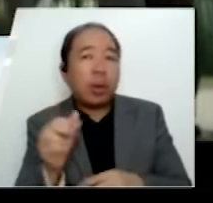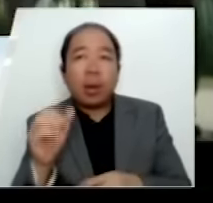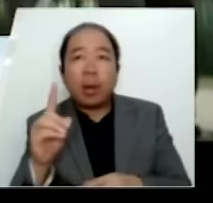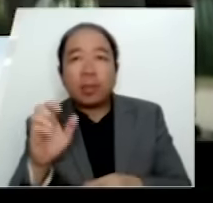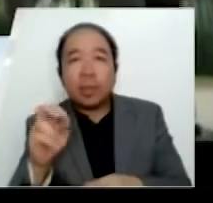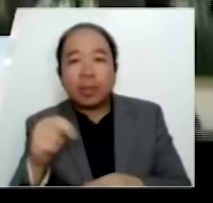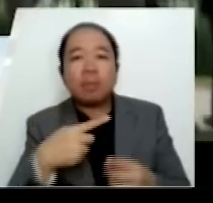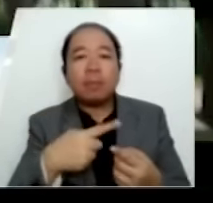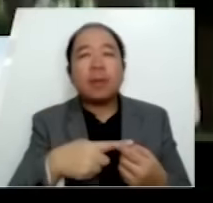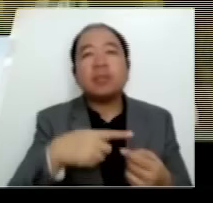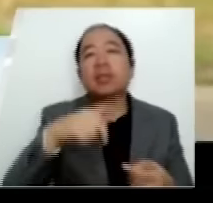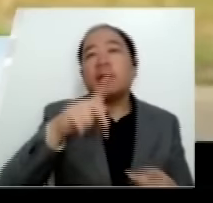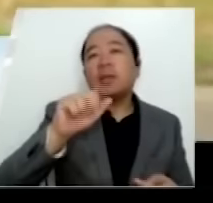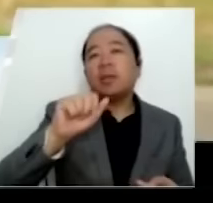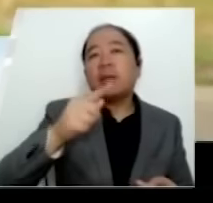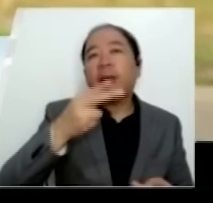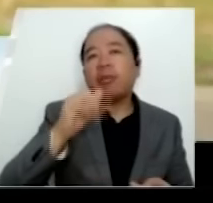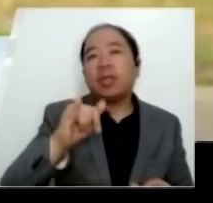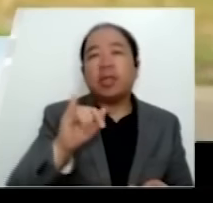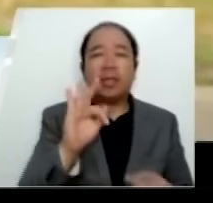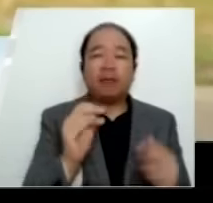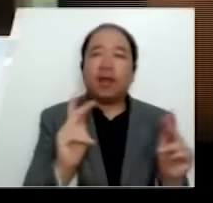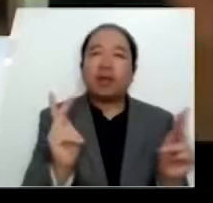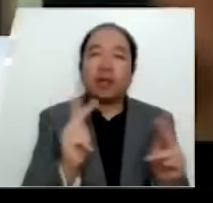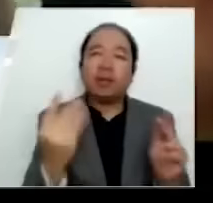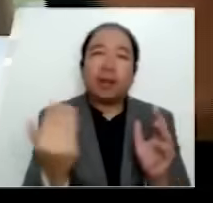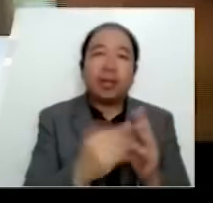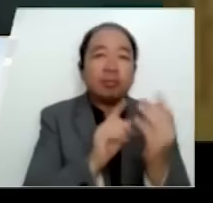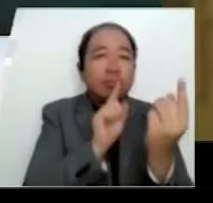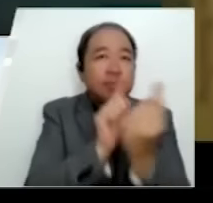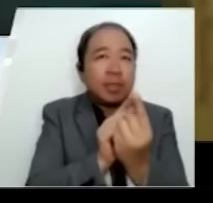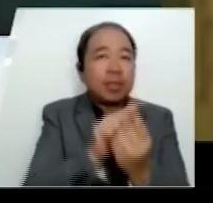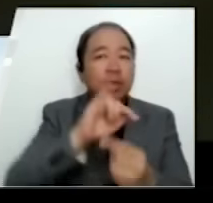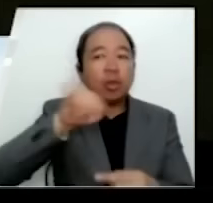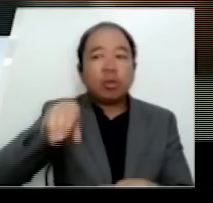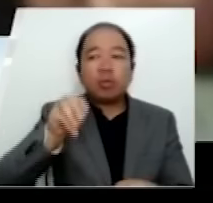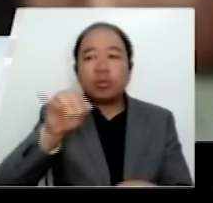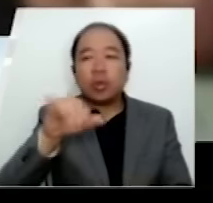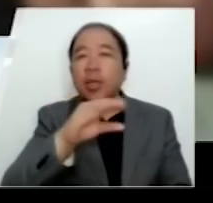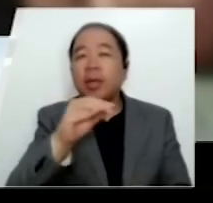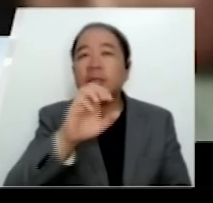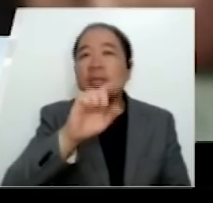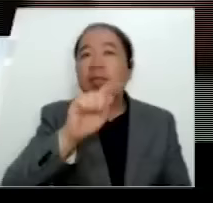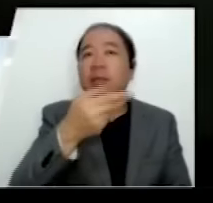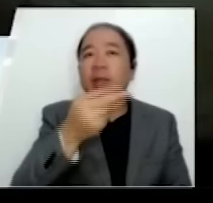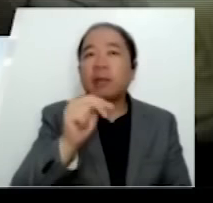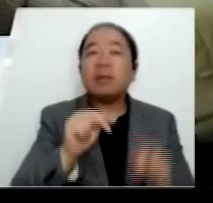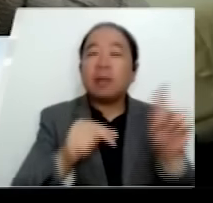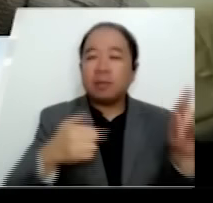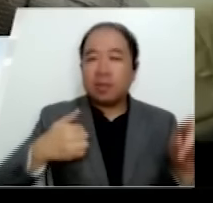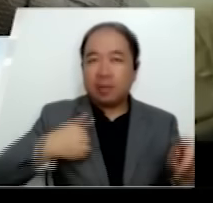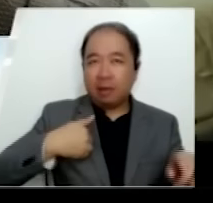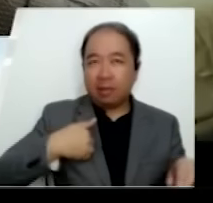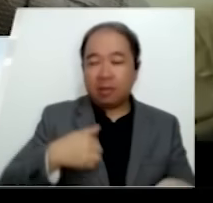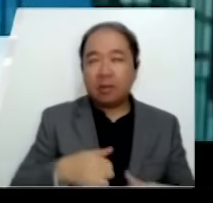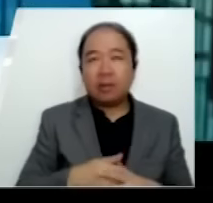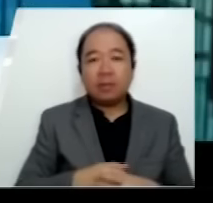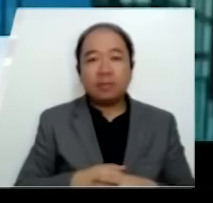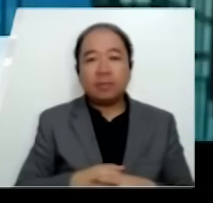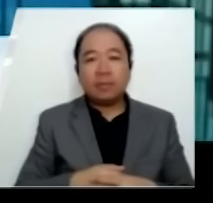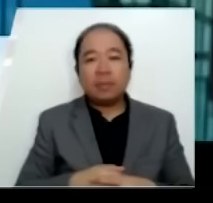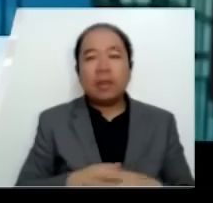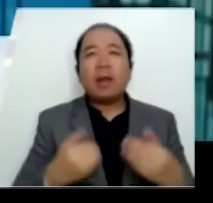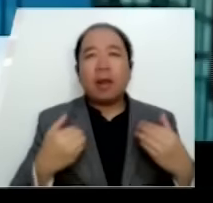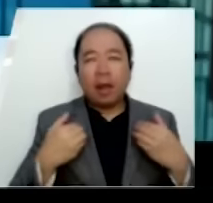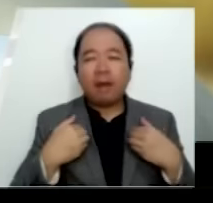Kung may kilig sa muling pagkikita ni na Joy and Ethan sa Canada. I'm here to try again. Meron din itong